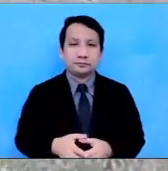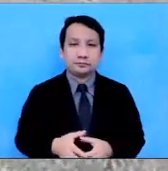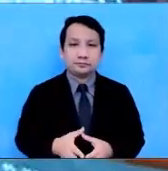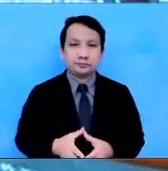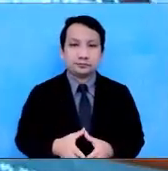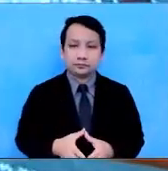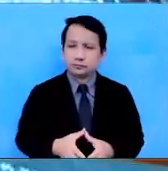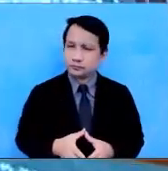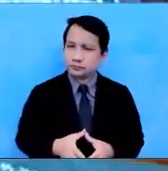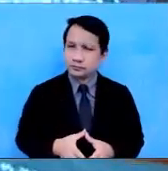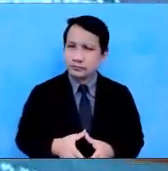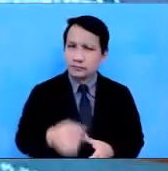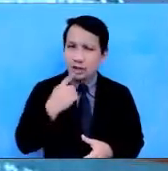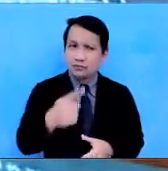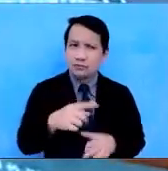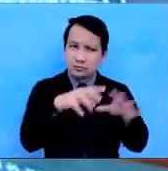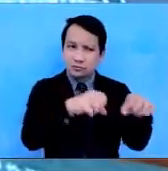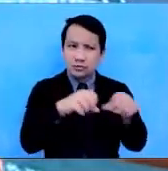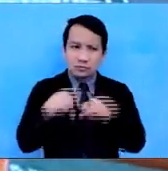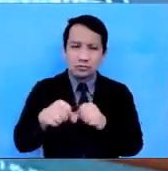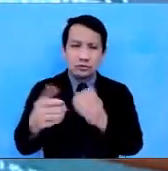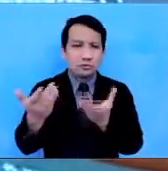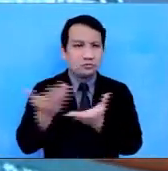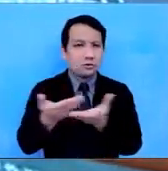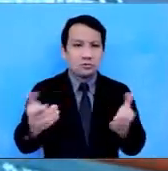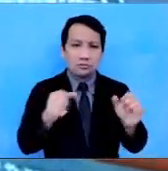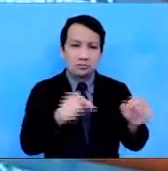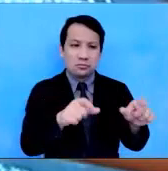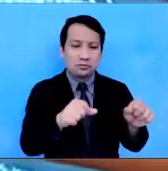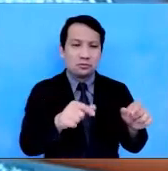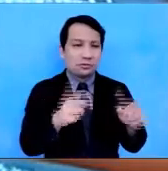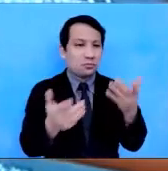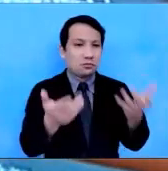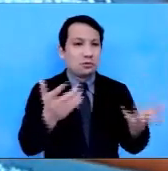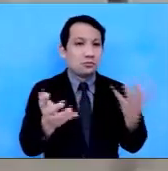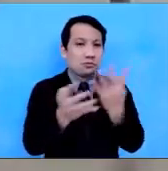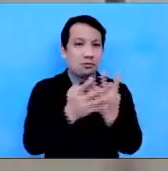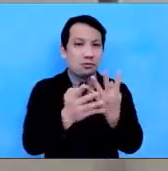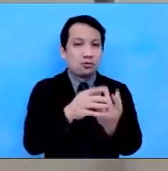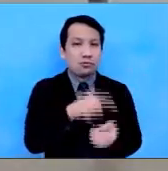Unang-una, makukumpiska yung paninda nila. Possible pa na makulong sila dahil sa violation.